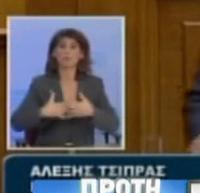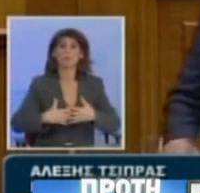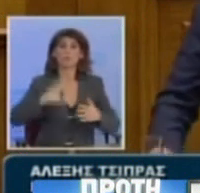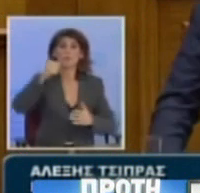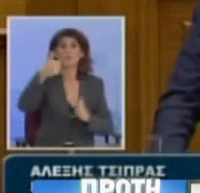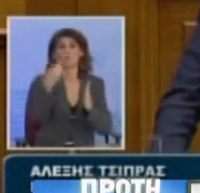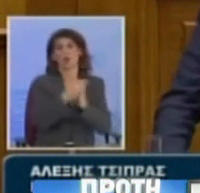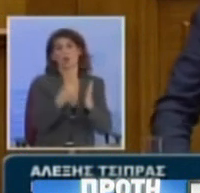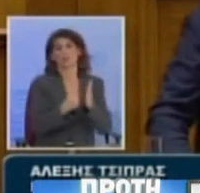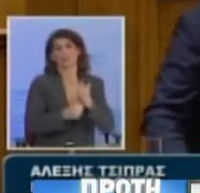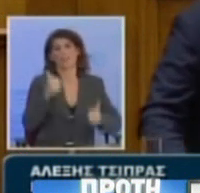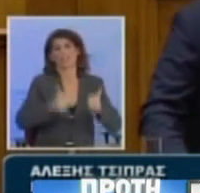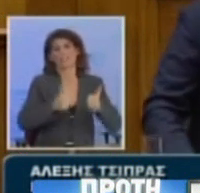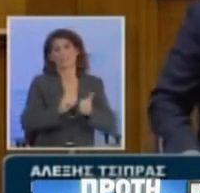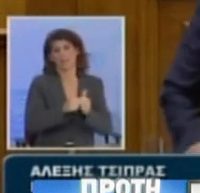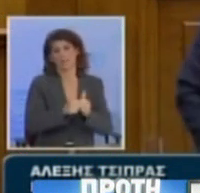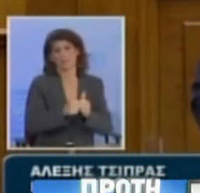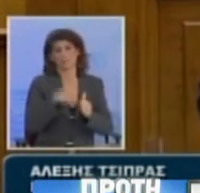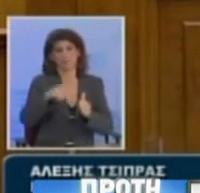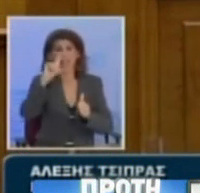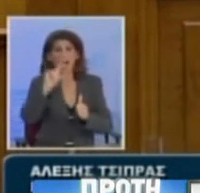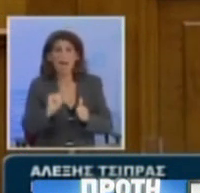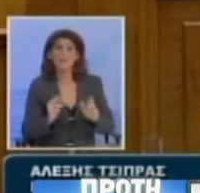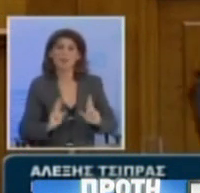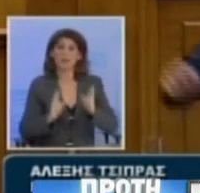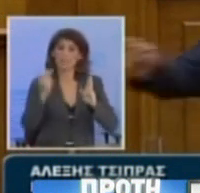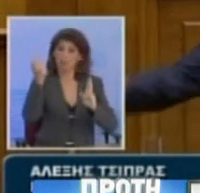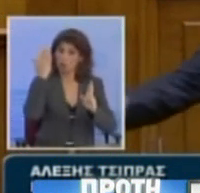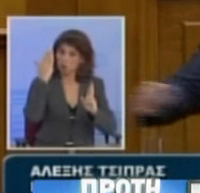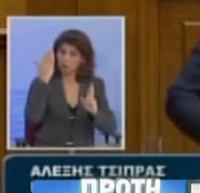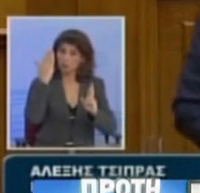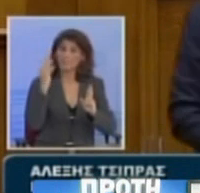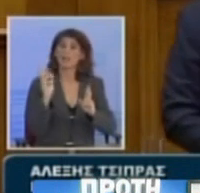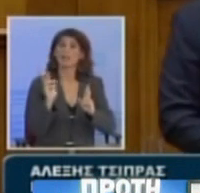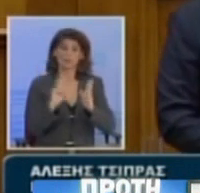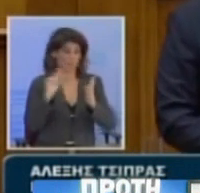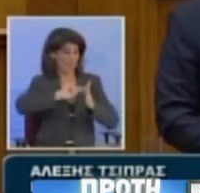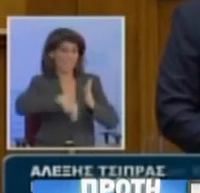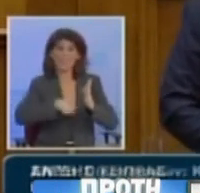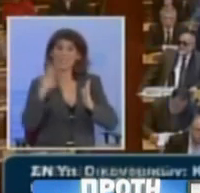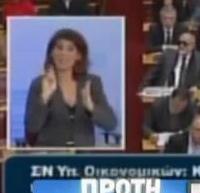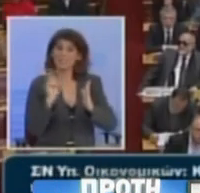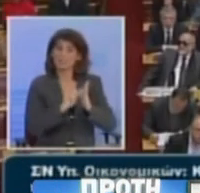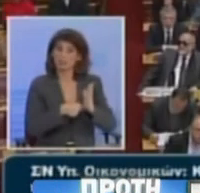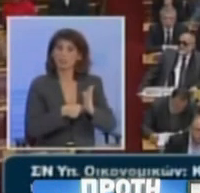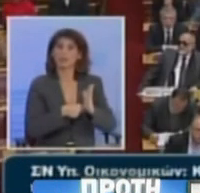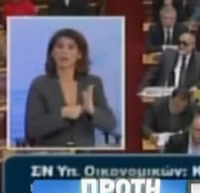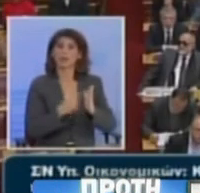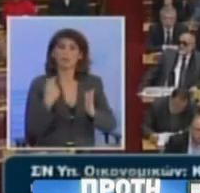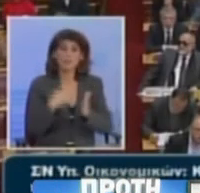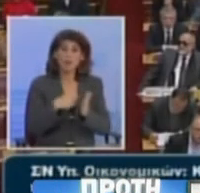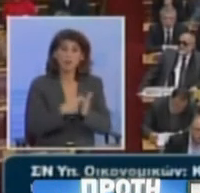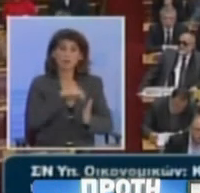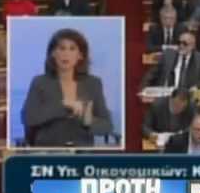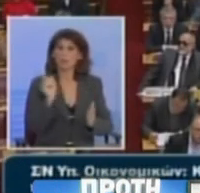πρωταθλητών. Αυτό σημαίνει χαμηλό ενεργειακό κόστος με ρήτρα απασχόλησης και φορολογία στα κέρδη, όχι